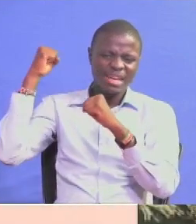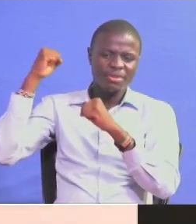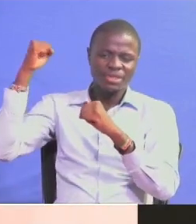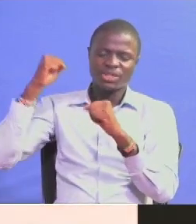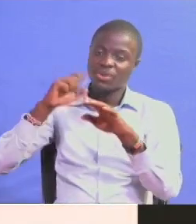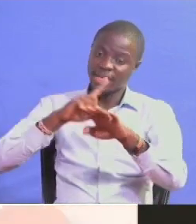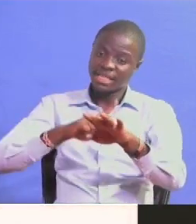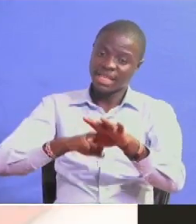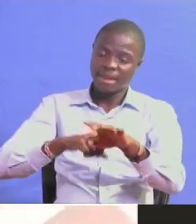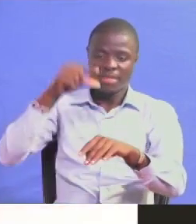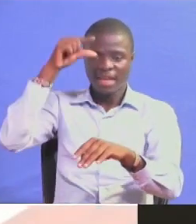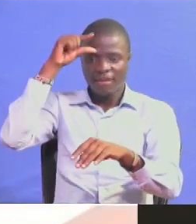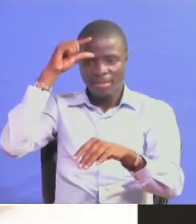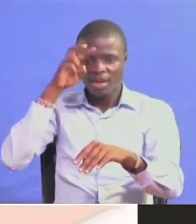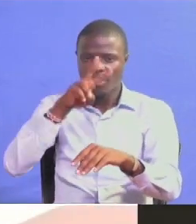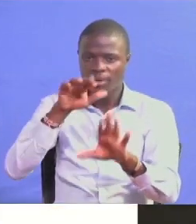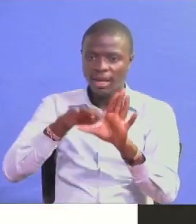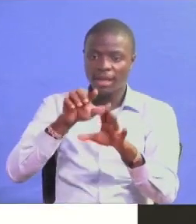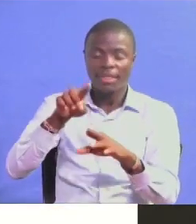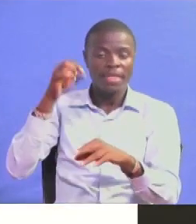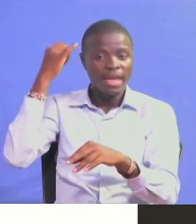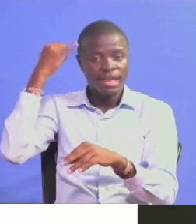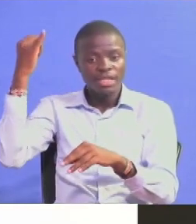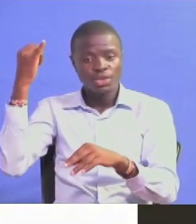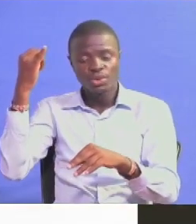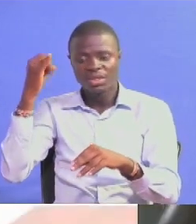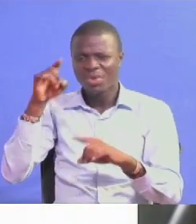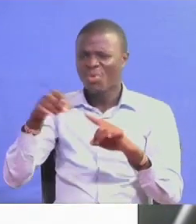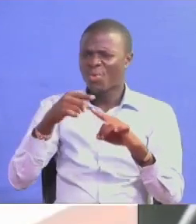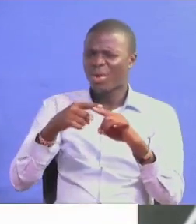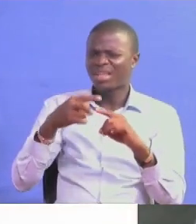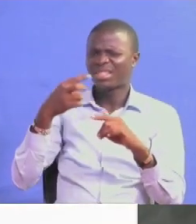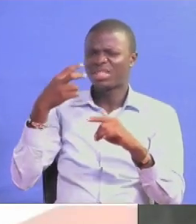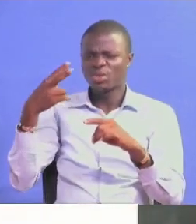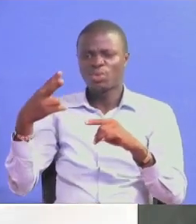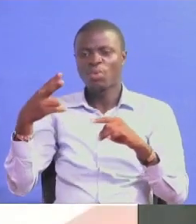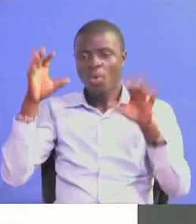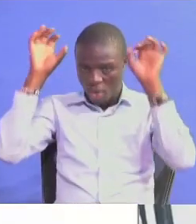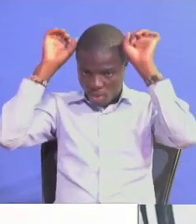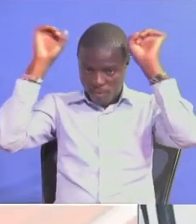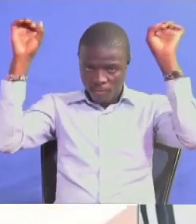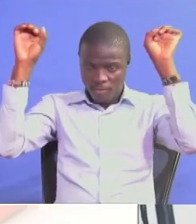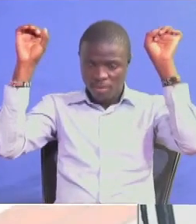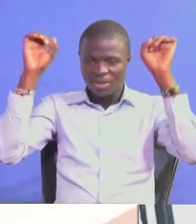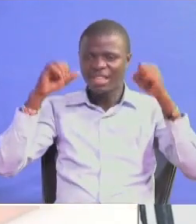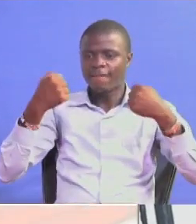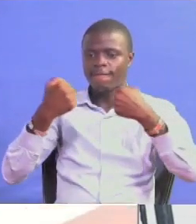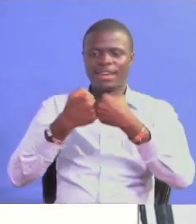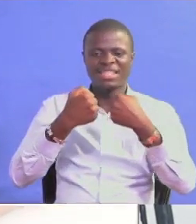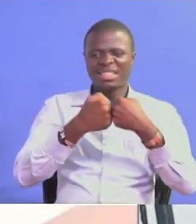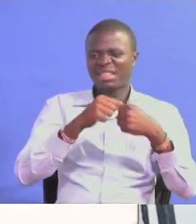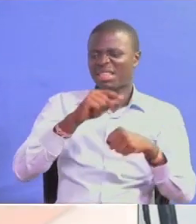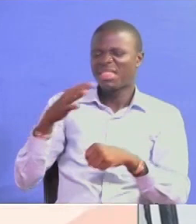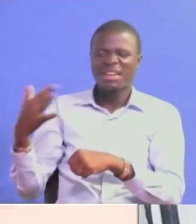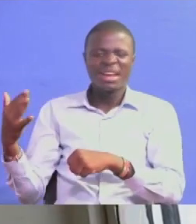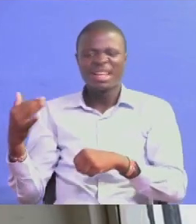serikali itaangazia matakwa yao. Wapiganapo fahari wawili, siku zote nyasi ndio umia, huku vuta